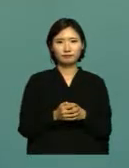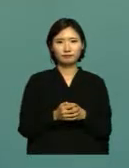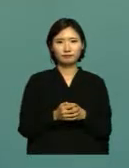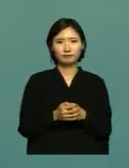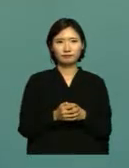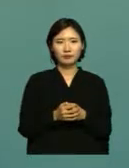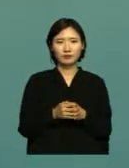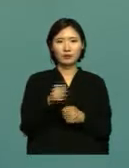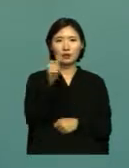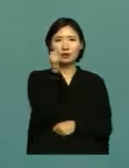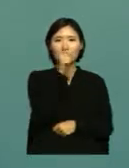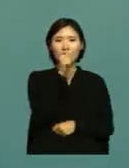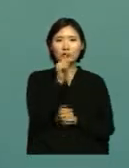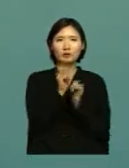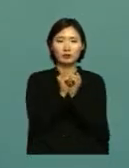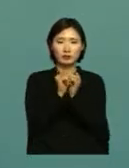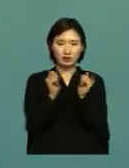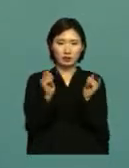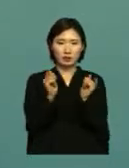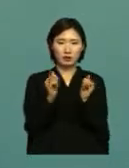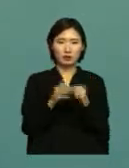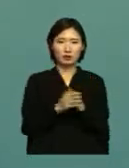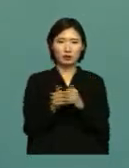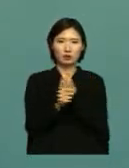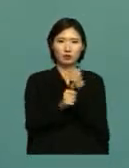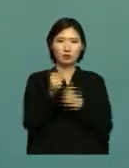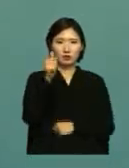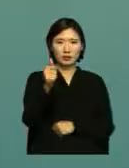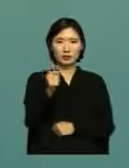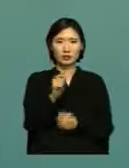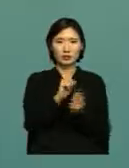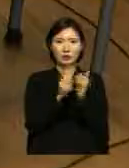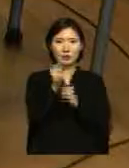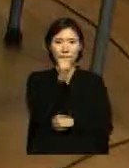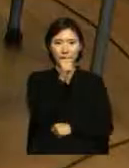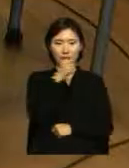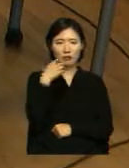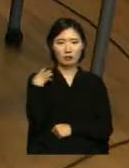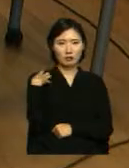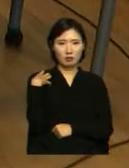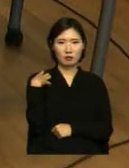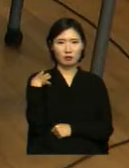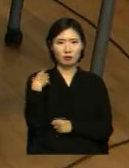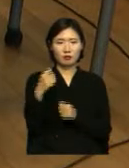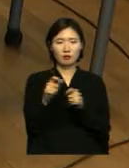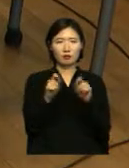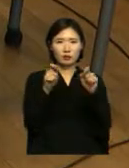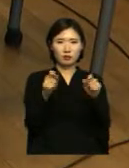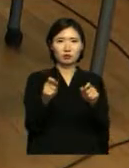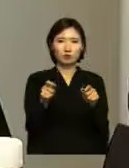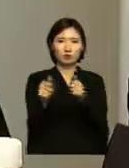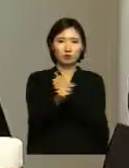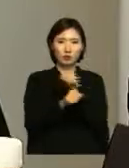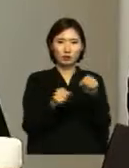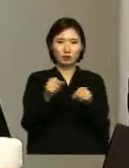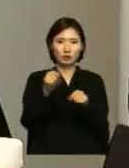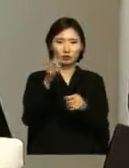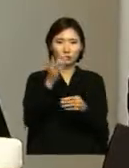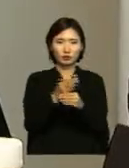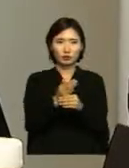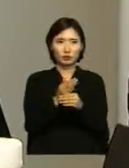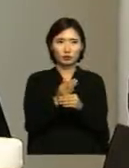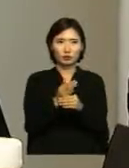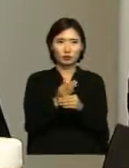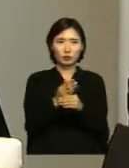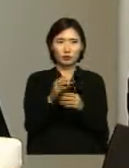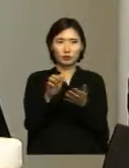대변인, 즉 여기 부위원장님께서 그 대변인 역할을 하겠다. 인수위 활동 중 양평공사에 대해선